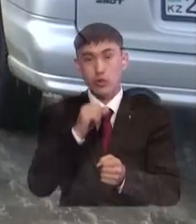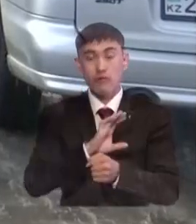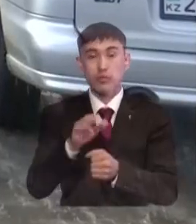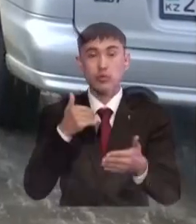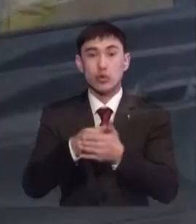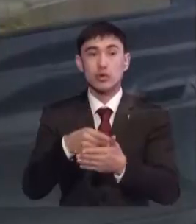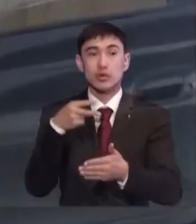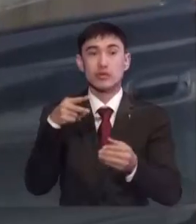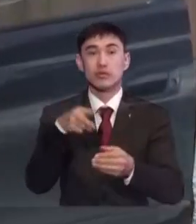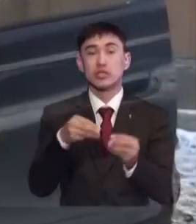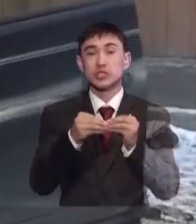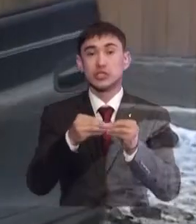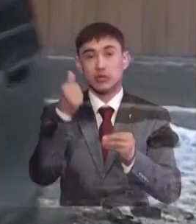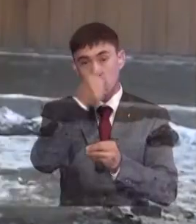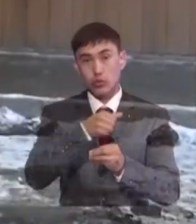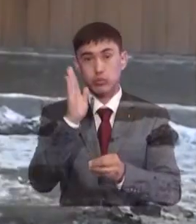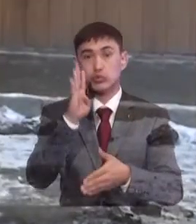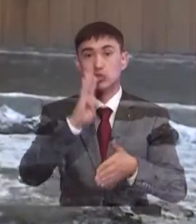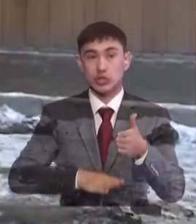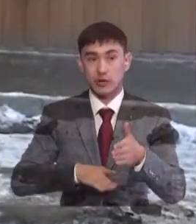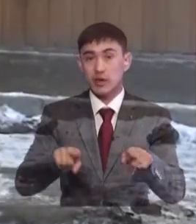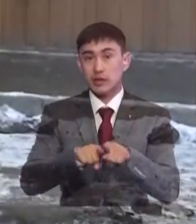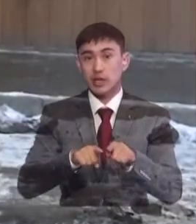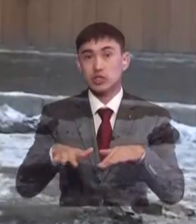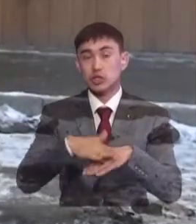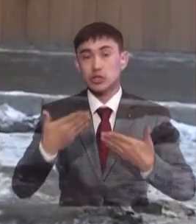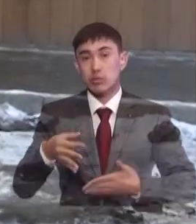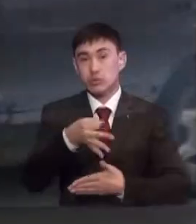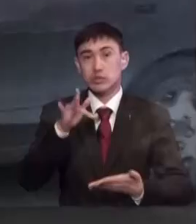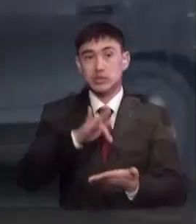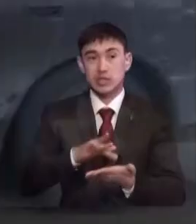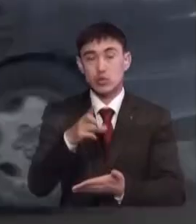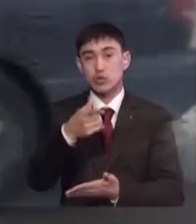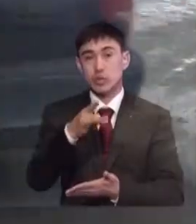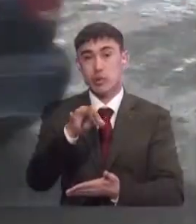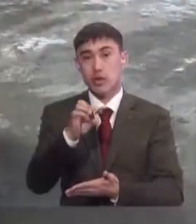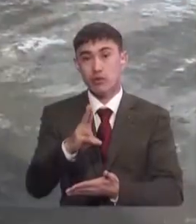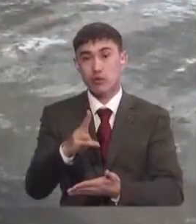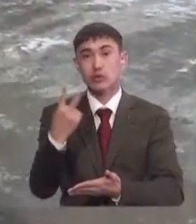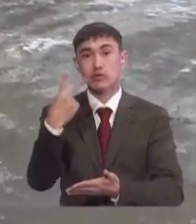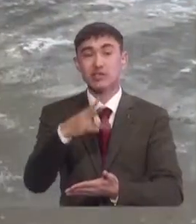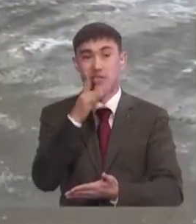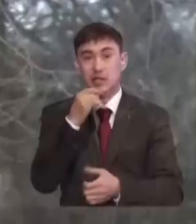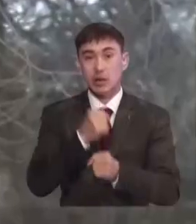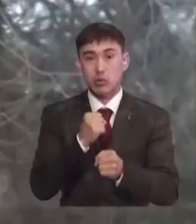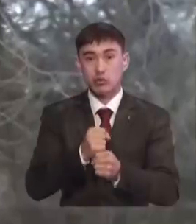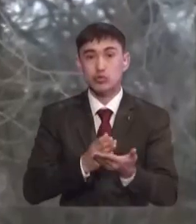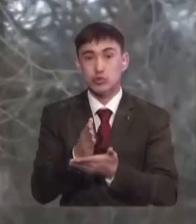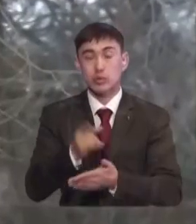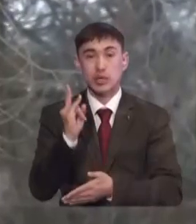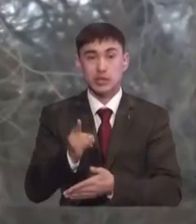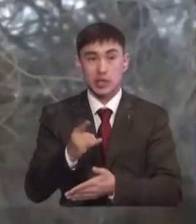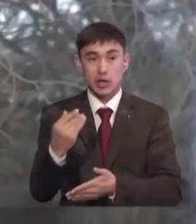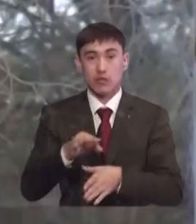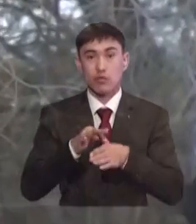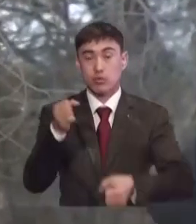до 2010 года, грозит штраф. Так, жительница областного центра Гульзира Бекенказа уже 20 лет работает в службе такси.